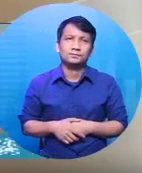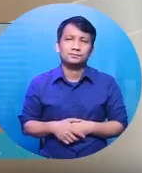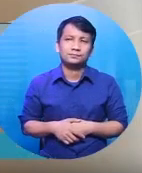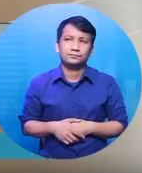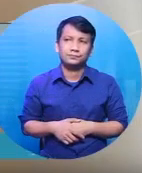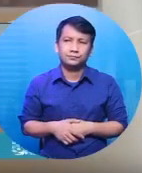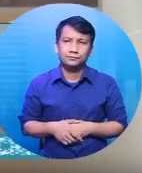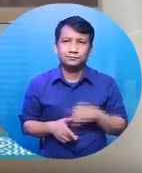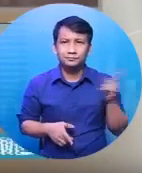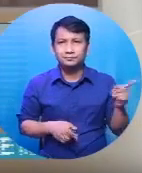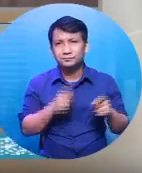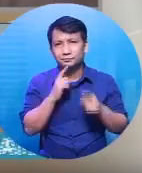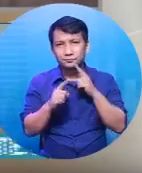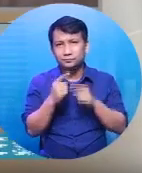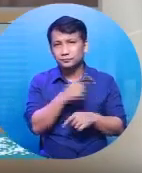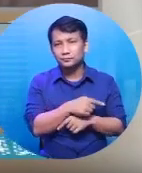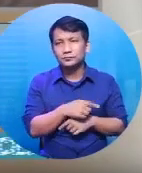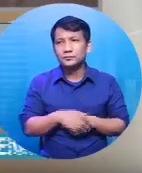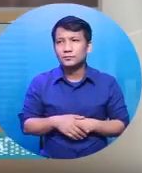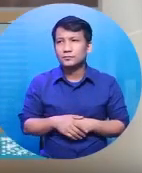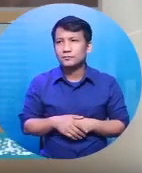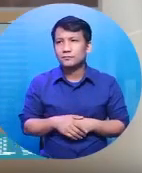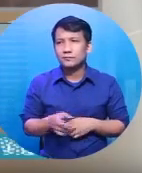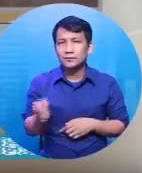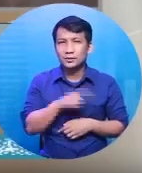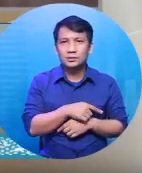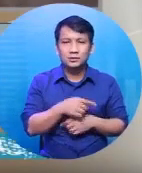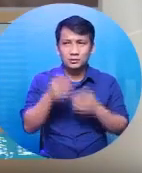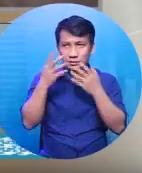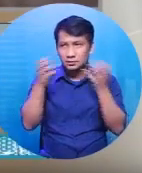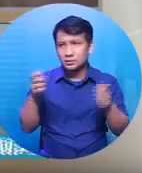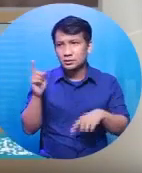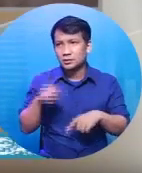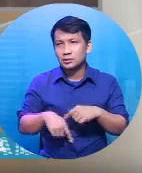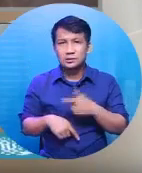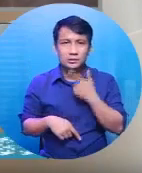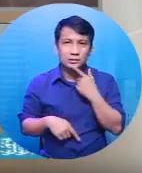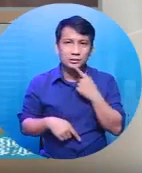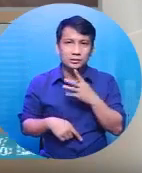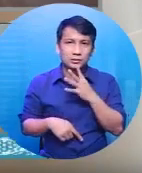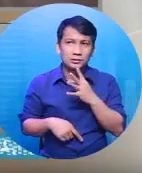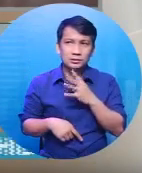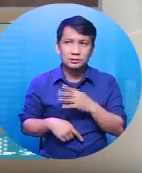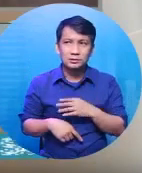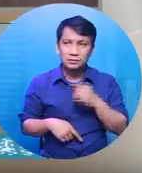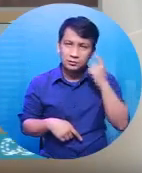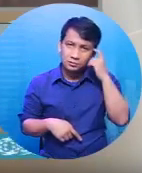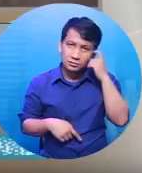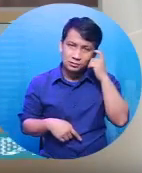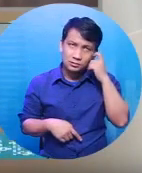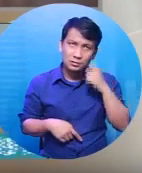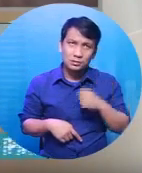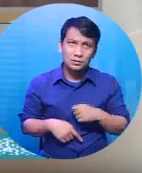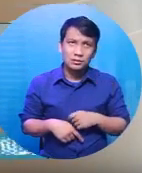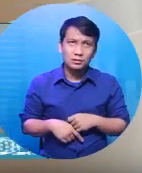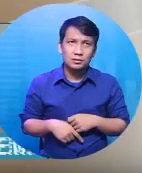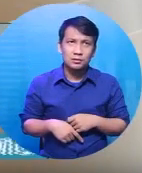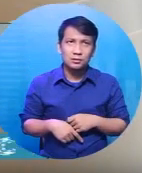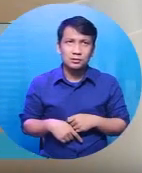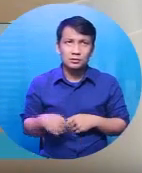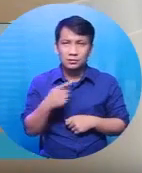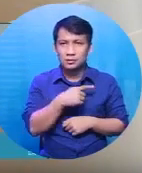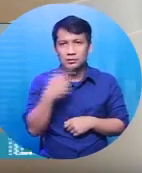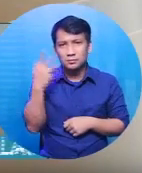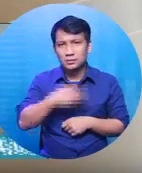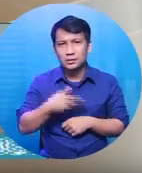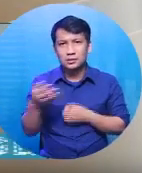Kasi po, sir, pagkausap ko po yan siya, sir. Hysterical agad yan, sir. Hindi yan nagsasalita ng maayos. Ma'am, lagi niya nakatigaw yan. Nay, maganda yung paliwanag niya,